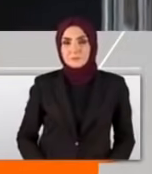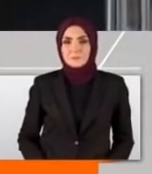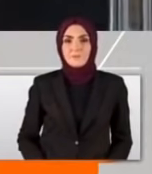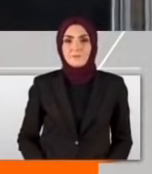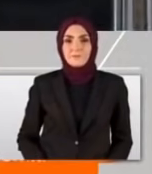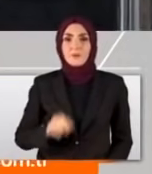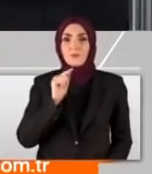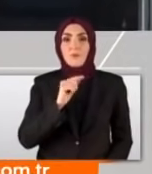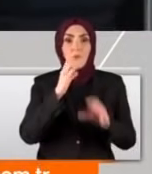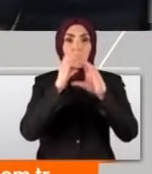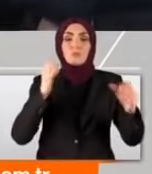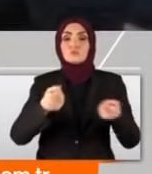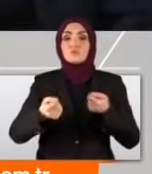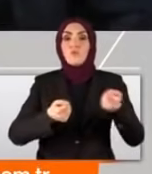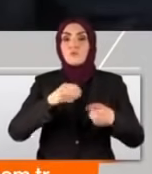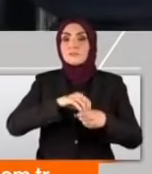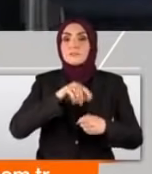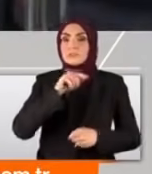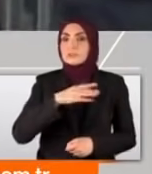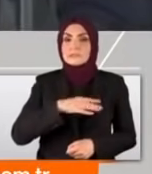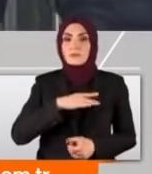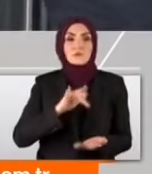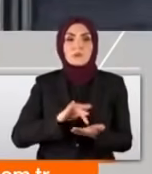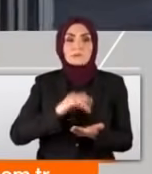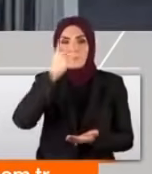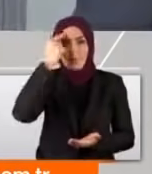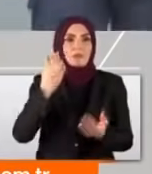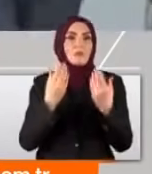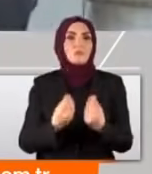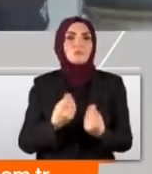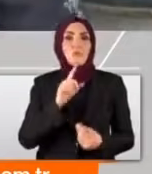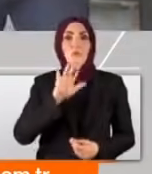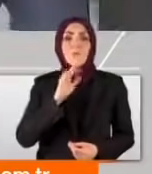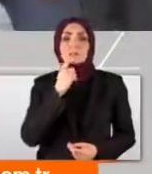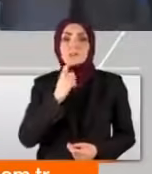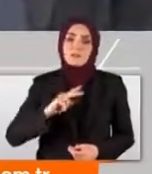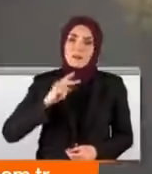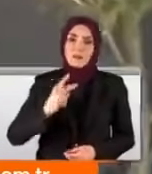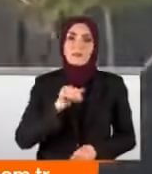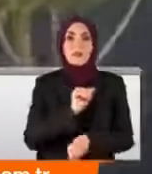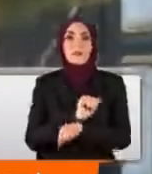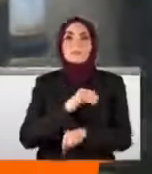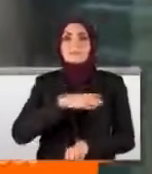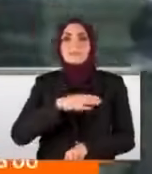O otobüs şoförü için istenen ceza belli oldu. 15 yıla kadar hapis istemiyle yargılanacak.